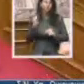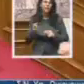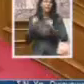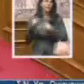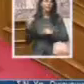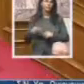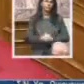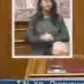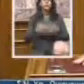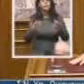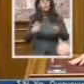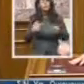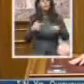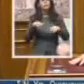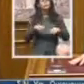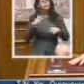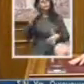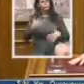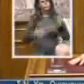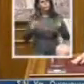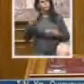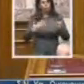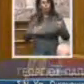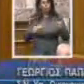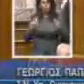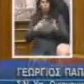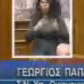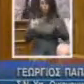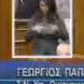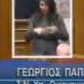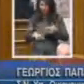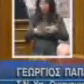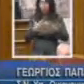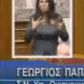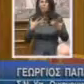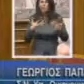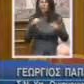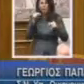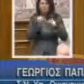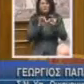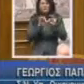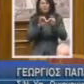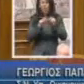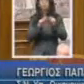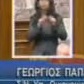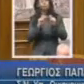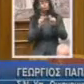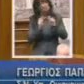Κυρίες και κύριοι βουλευτές, ο προϋπολογισμός αυτός είναι το πρώτο μεγάλο ορόσημο ενός νέου κύκλου που άνοιξε στις 4